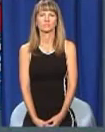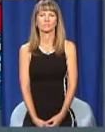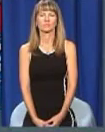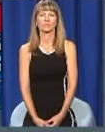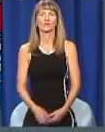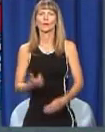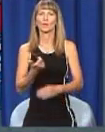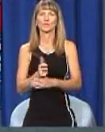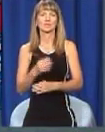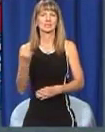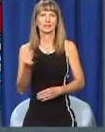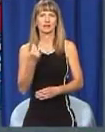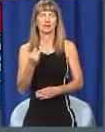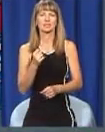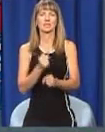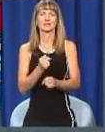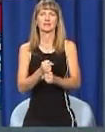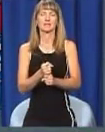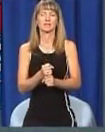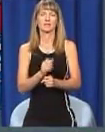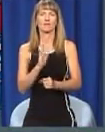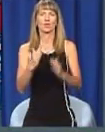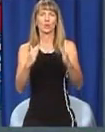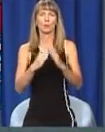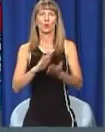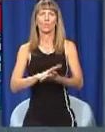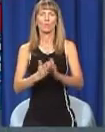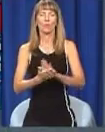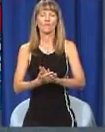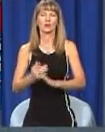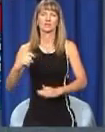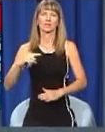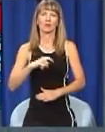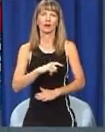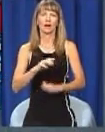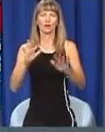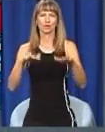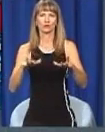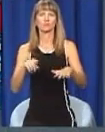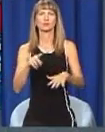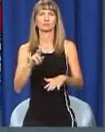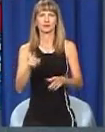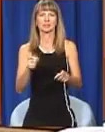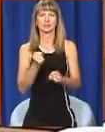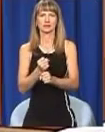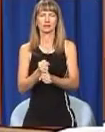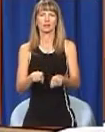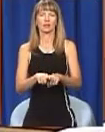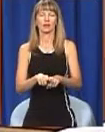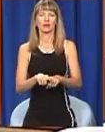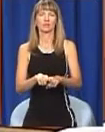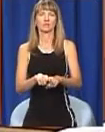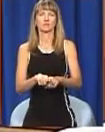Так, дуже цікаво зробити в домашніх умовах черв'яка дощового. От скажи, ти би зробив так